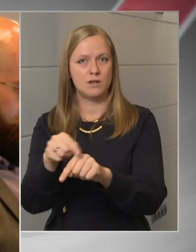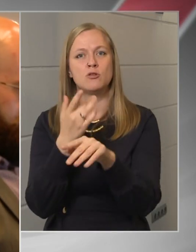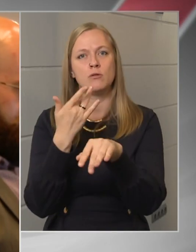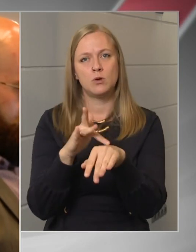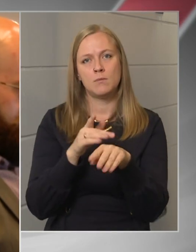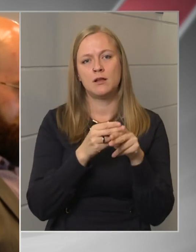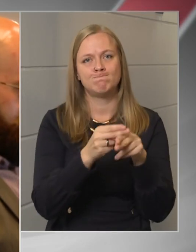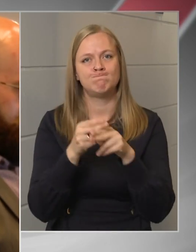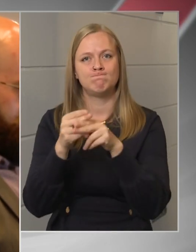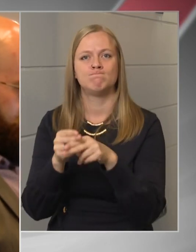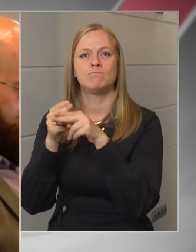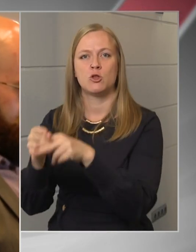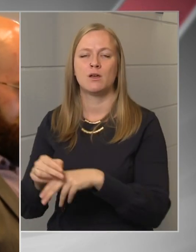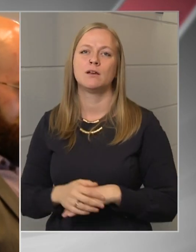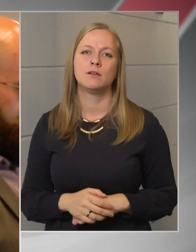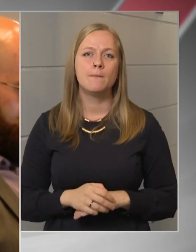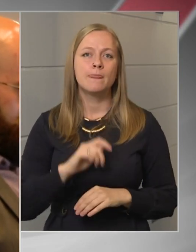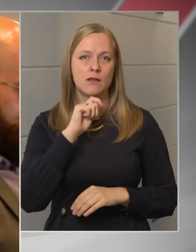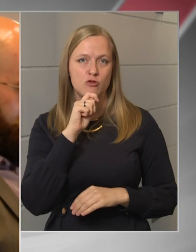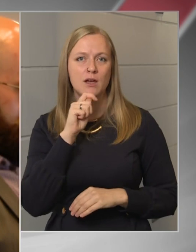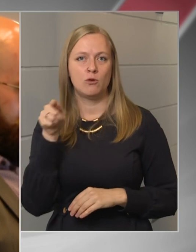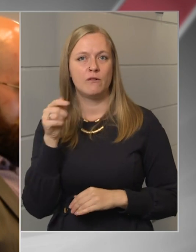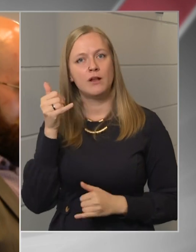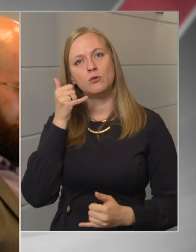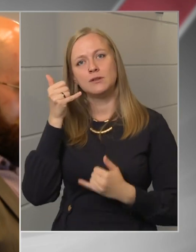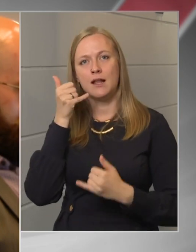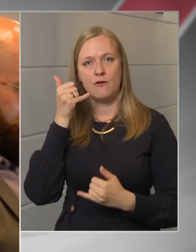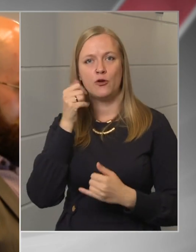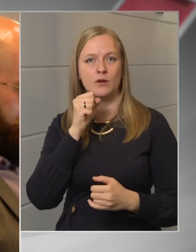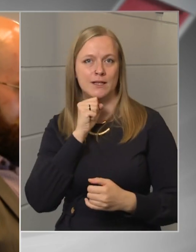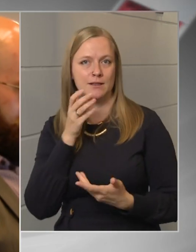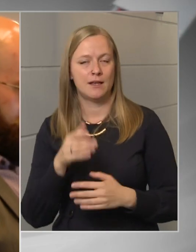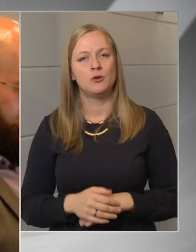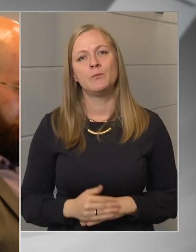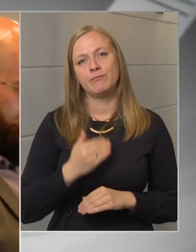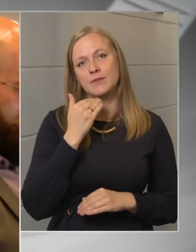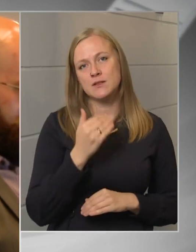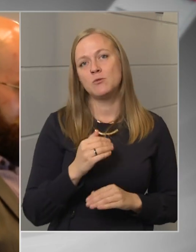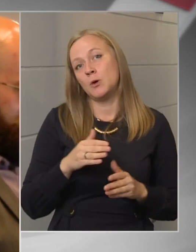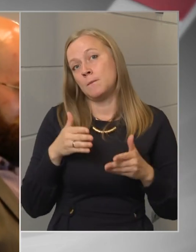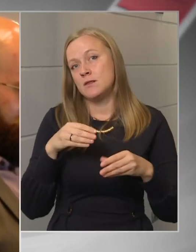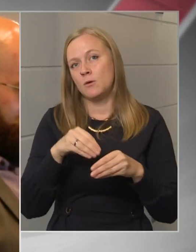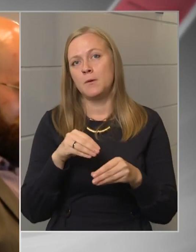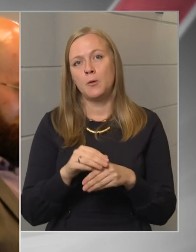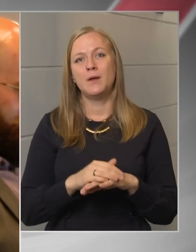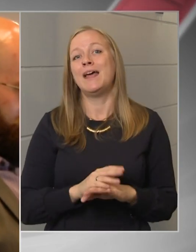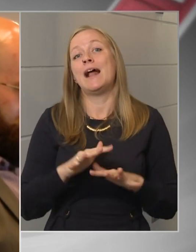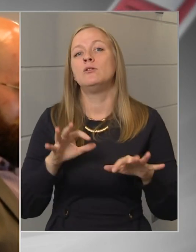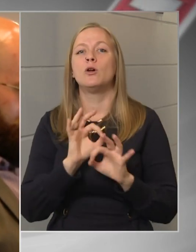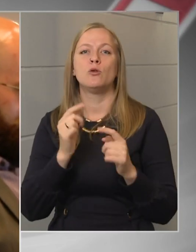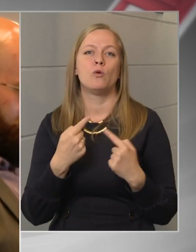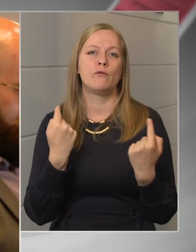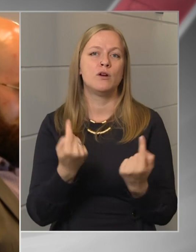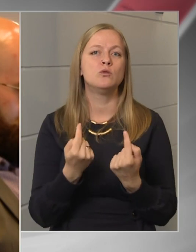próbálnak segíteni. Sikerült velük telefonon interjút készíteni. Köszönöm, és bízunk benne, hogy mert állítólag nagyok vagyunk ebbe is